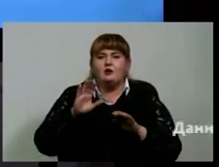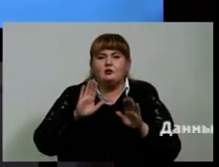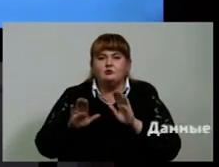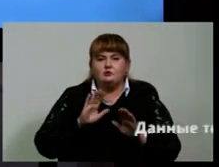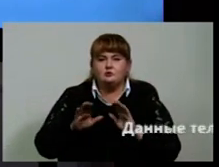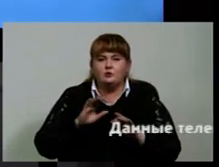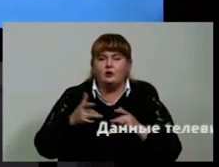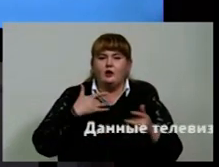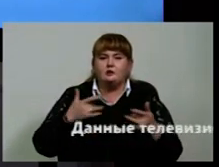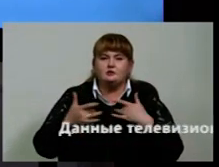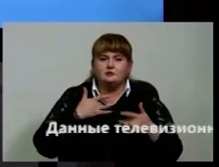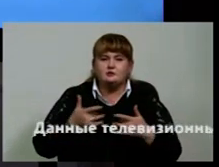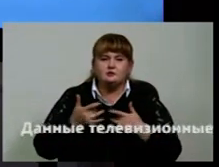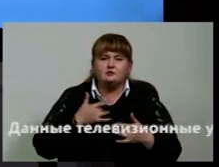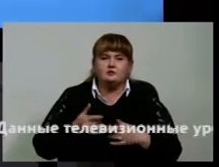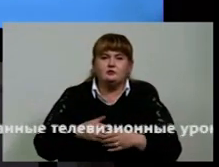режиссера, артиста